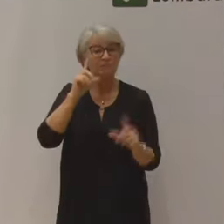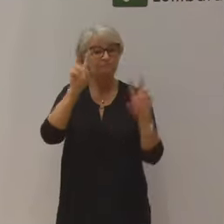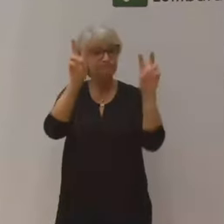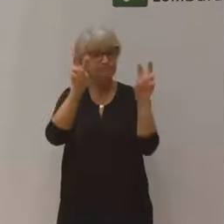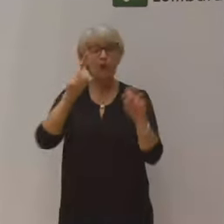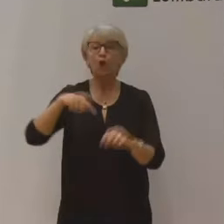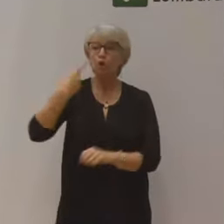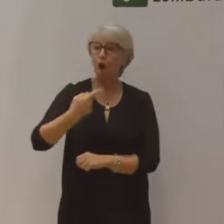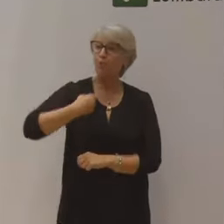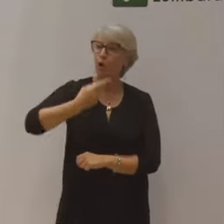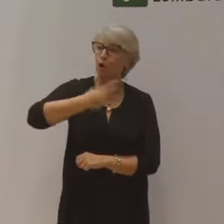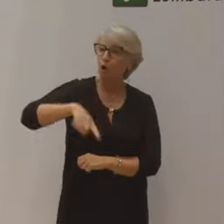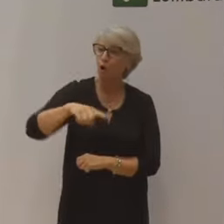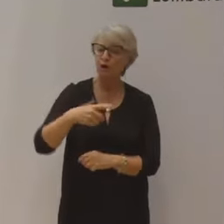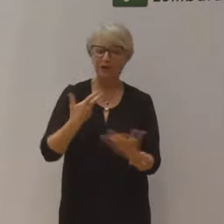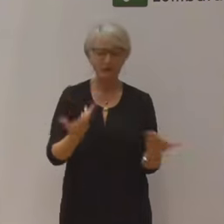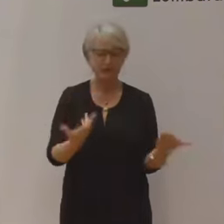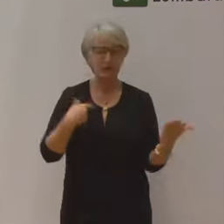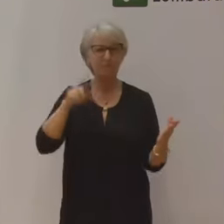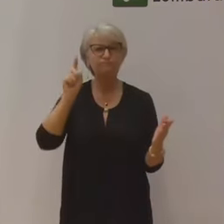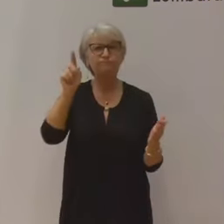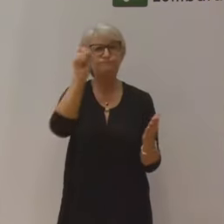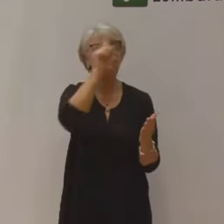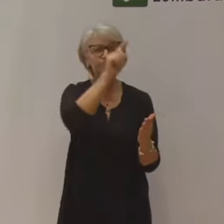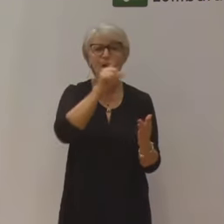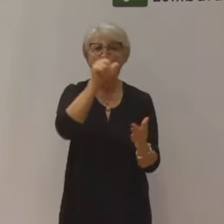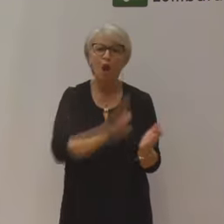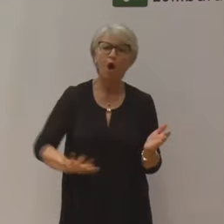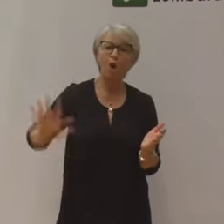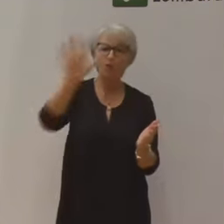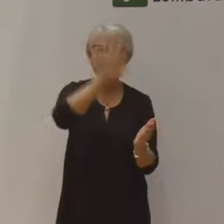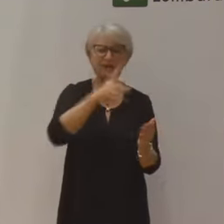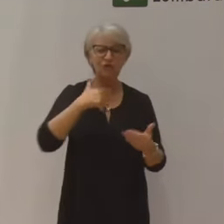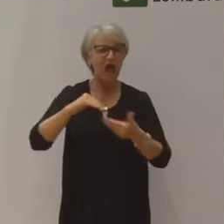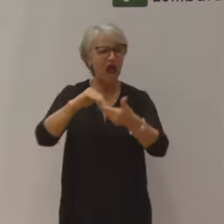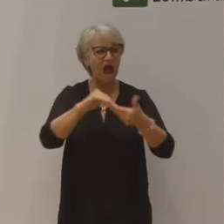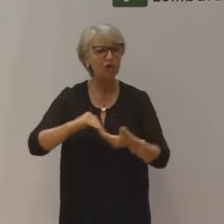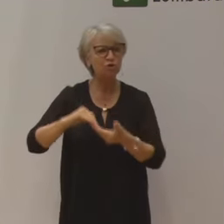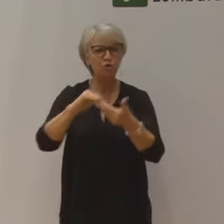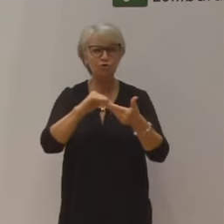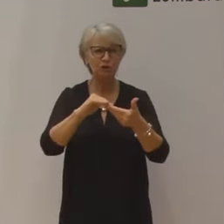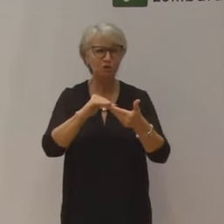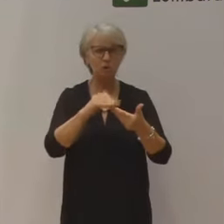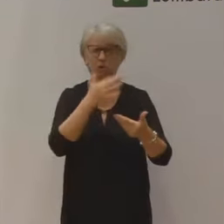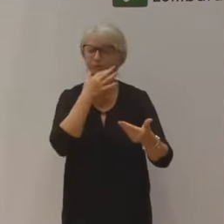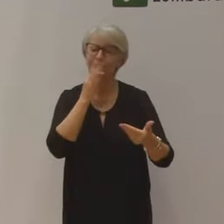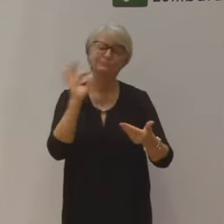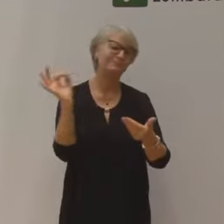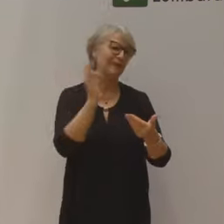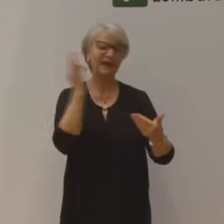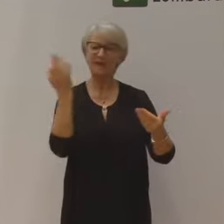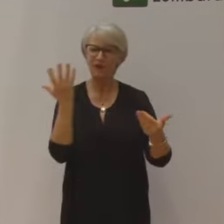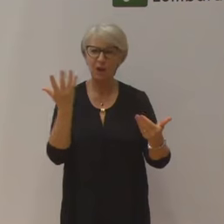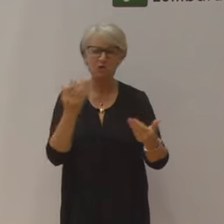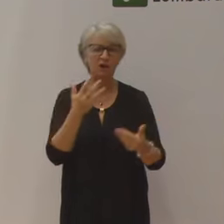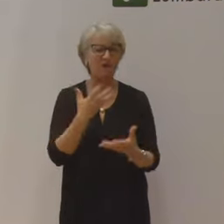Tante volte io giro per tutta la Lombardia e vedo che ci sono associazioni meravigliose che fanno